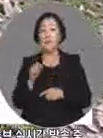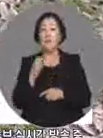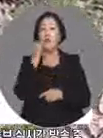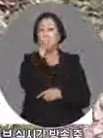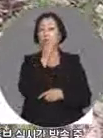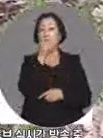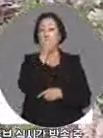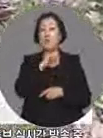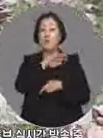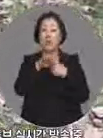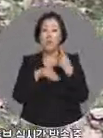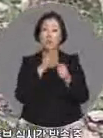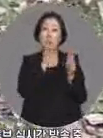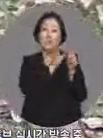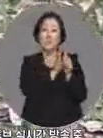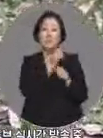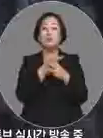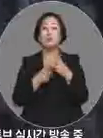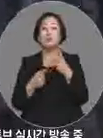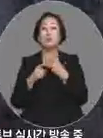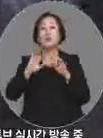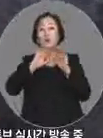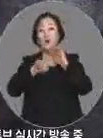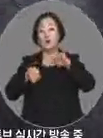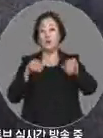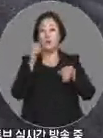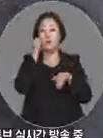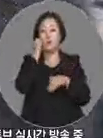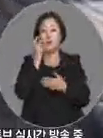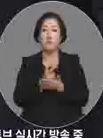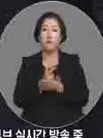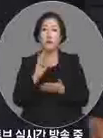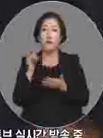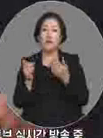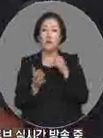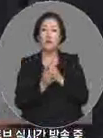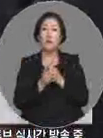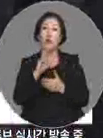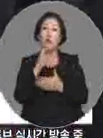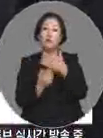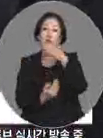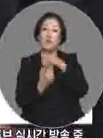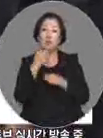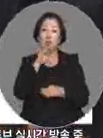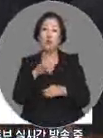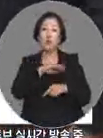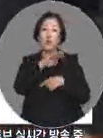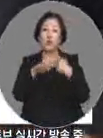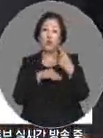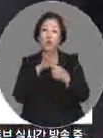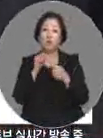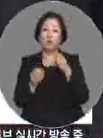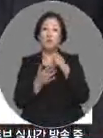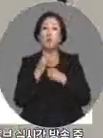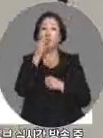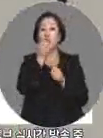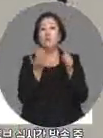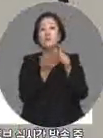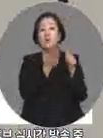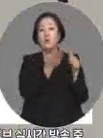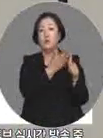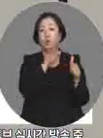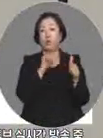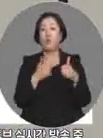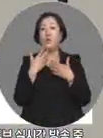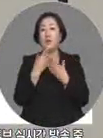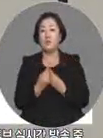소관이어서 울주군도 강제할 권한이 없었다고 밝혔습니다. 사고가 나자 환경부는 곰 사육농가 시설과